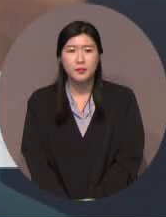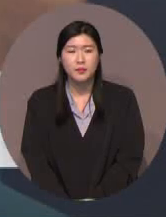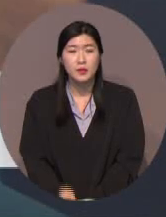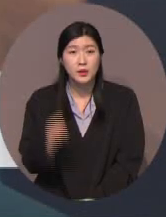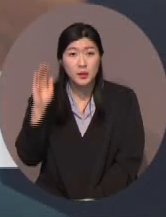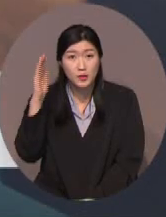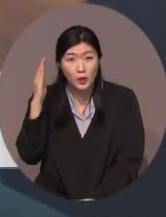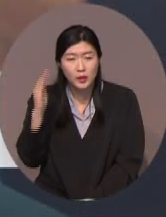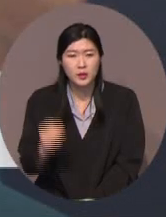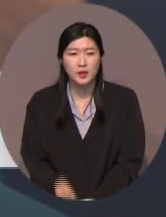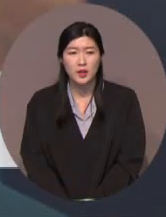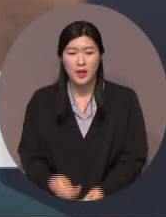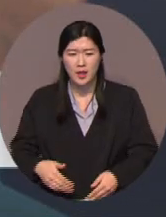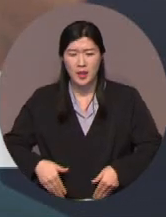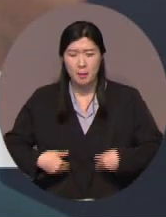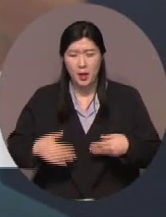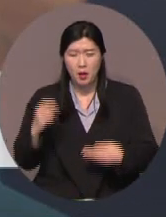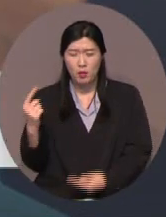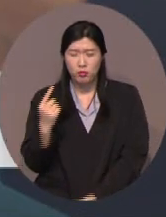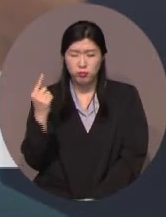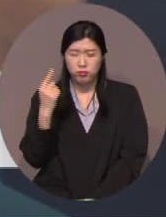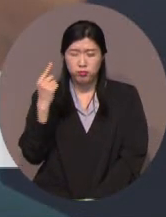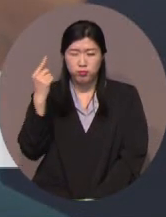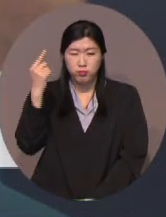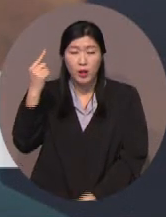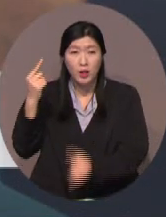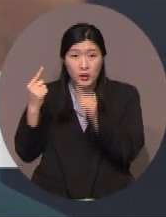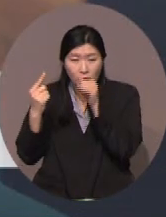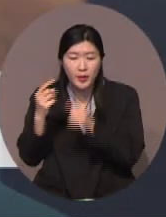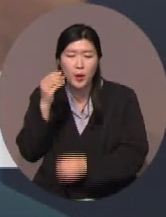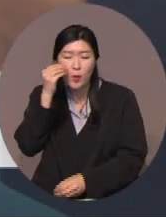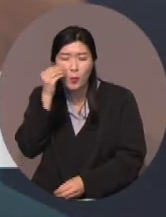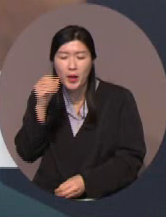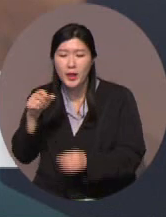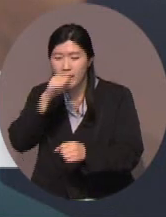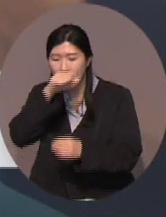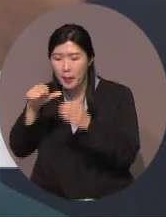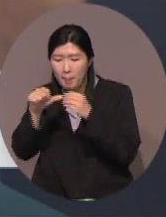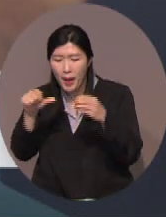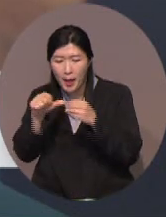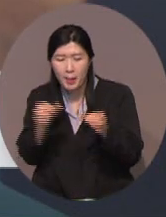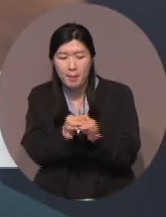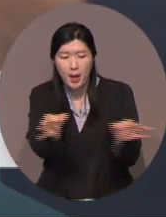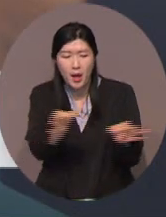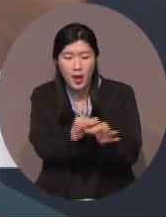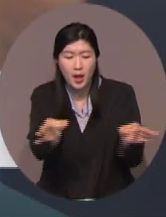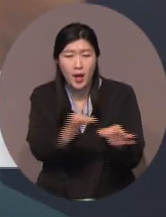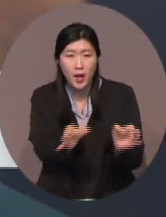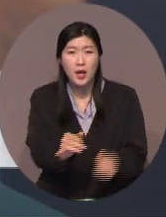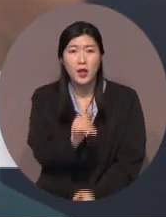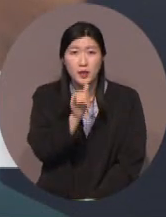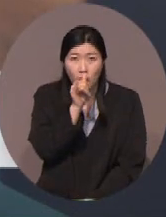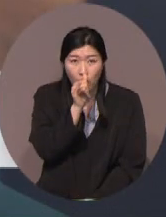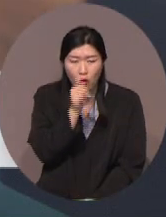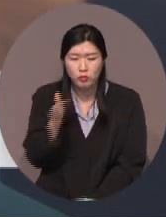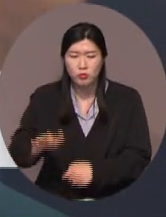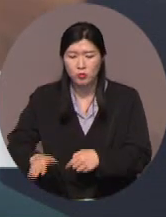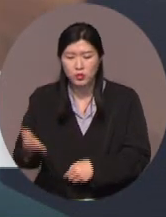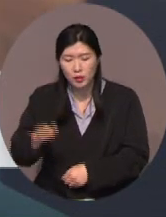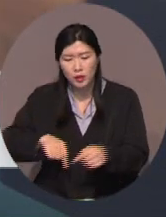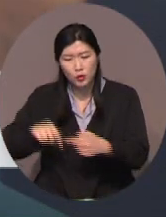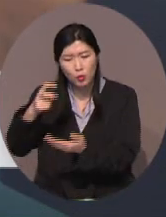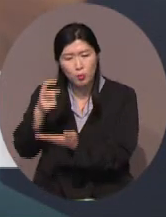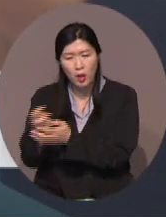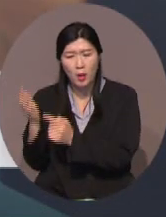최근 난방비 대란의 지자체마다 곳간을 열어 다양한 대책을 내놓고 있는데요 하지만 일부 지역에서는 아직까지 관련된